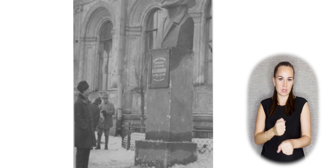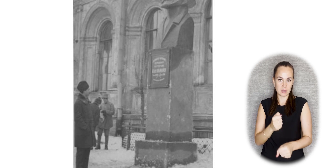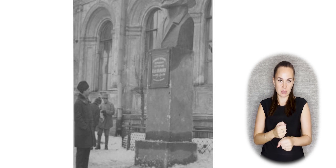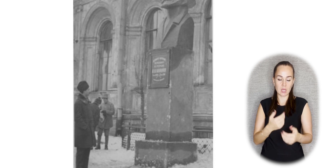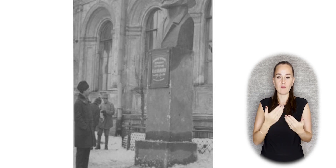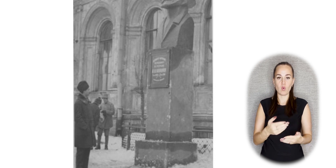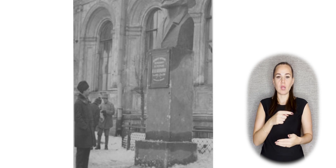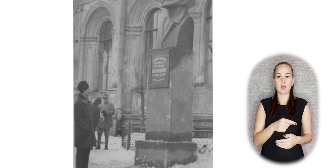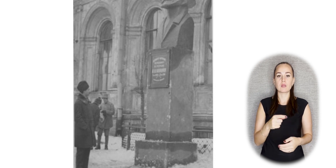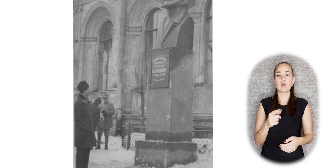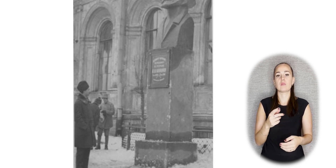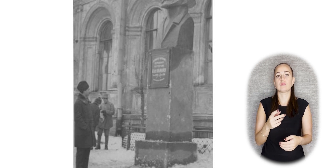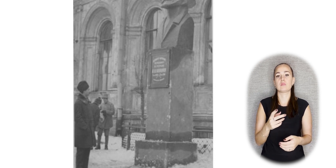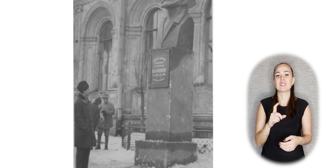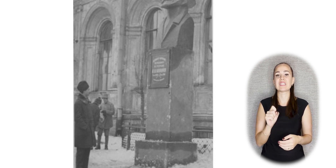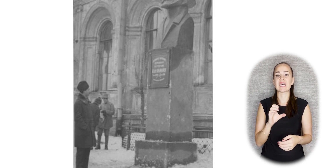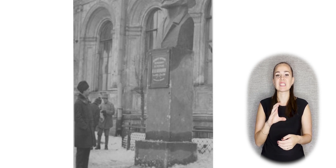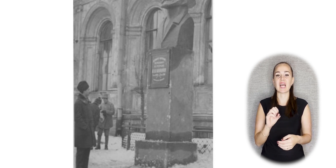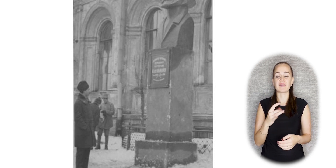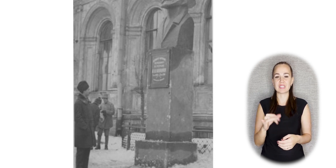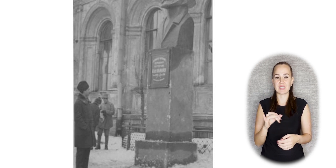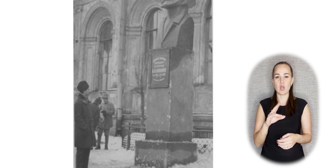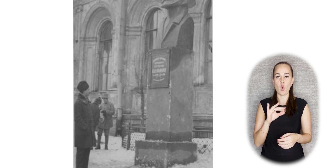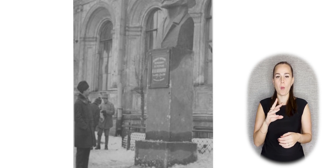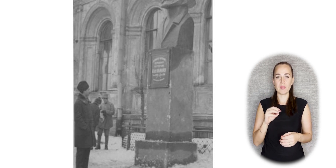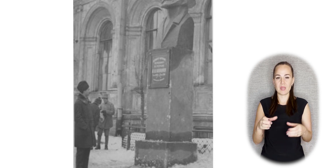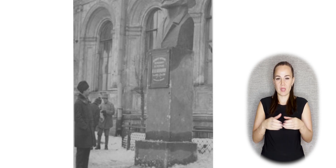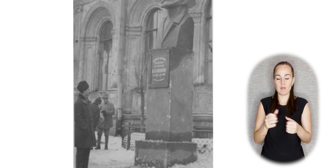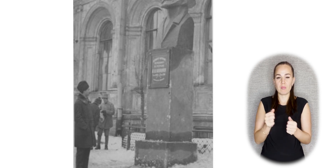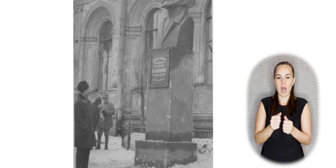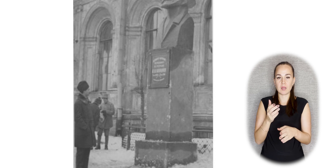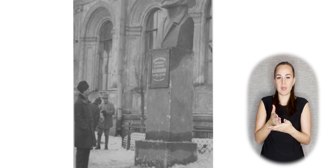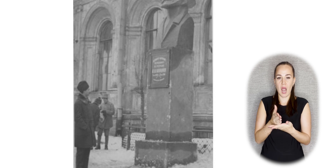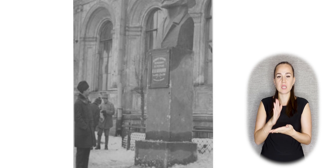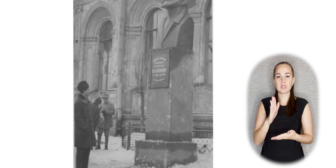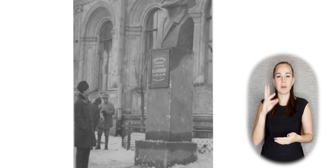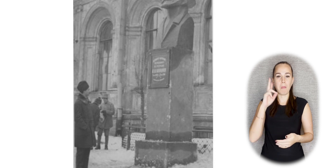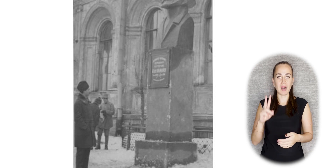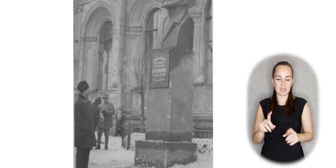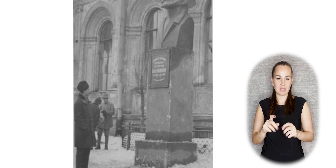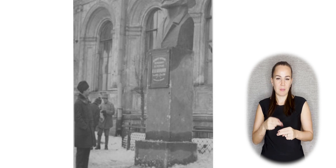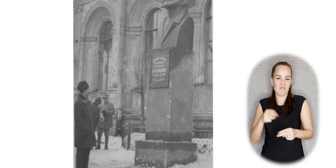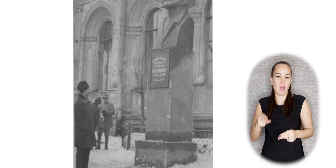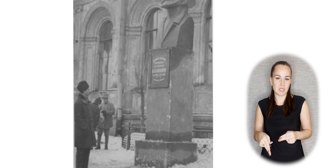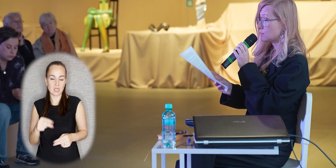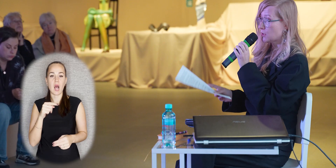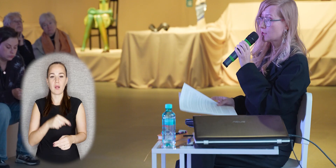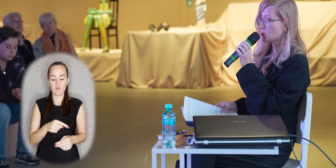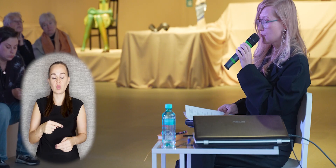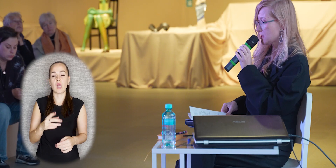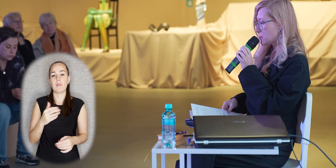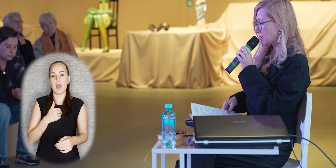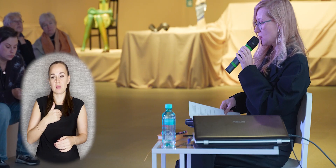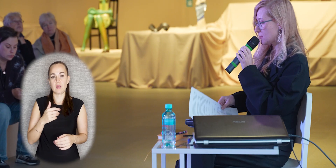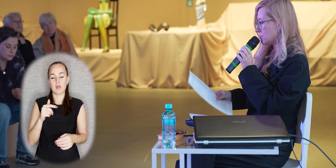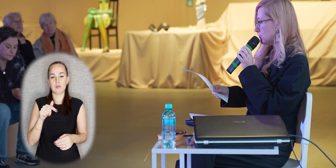установили по инициативе Нарвско-Московского заставского комитета. Он находился рядом с Балтийским вокзалом. И была